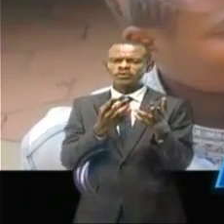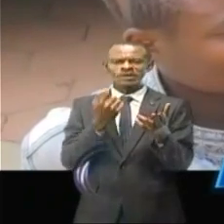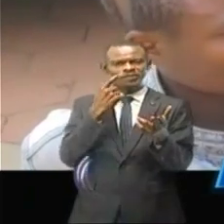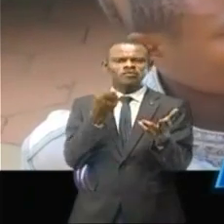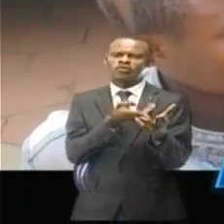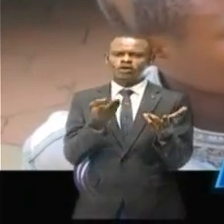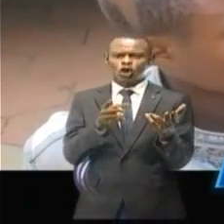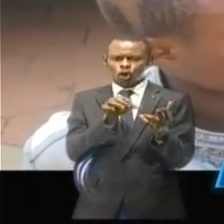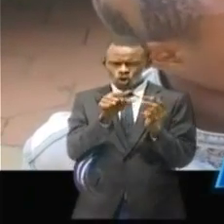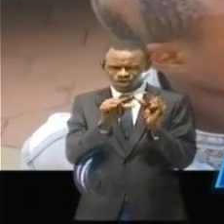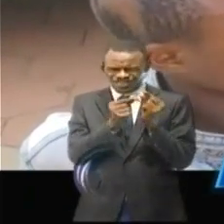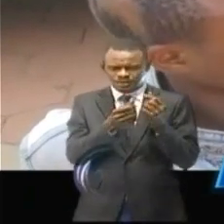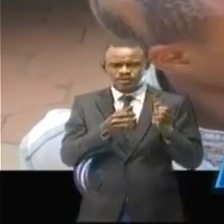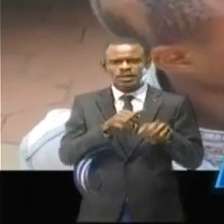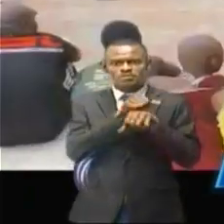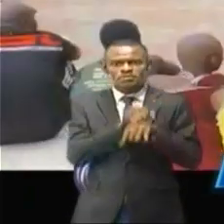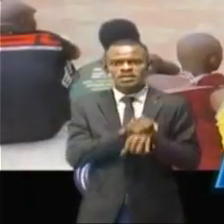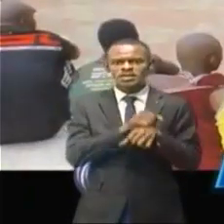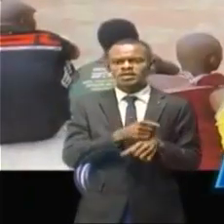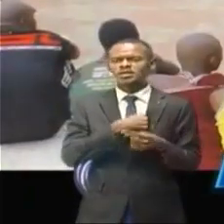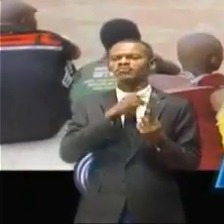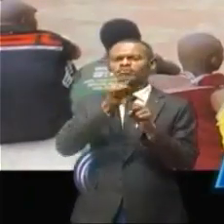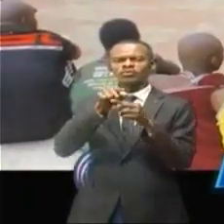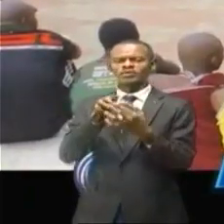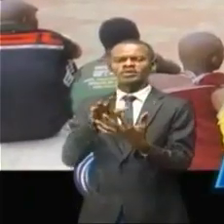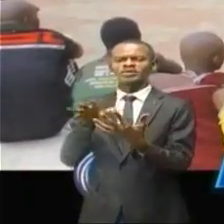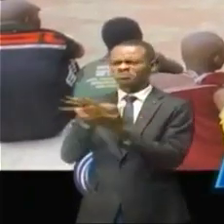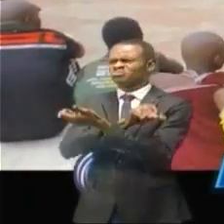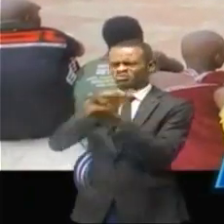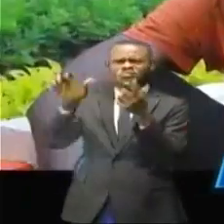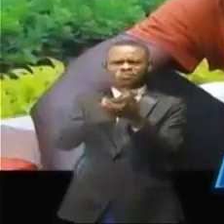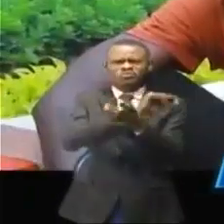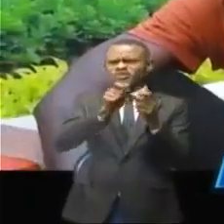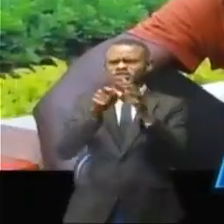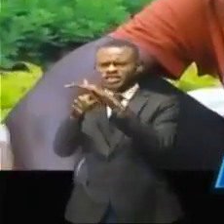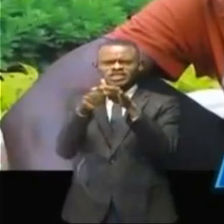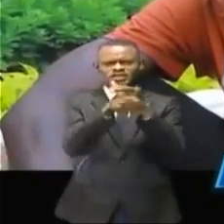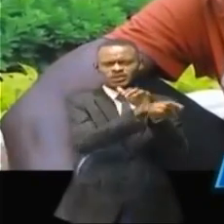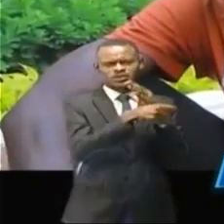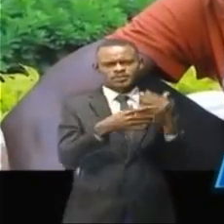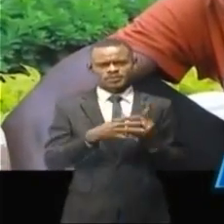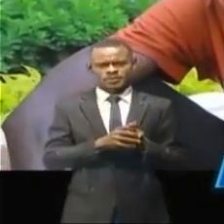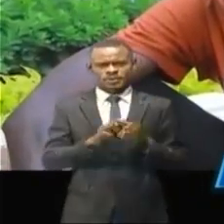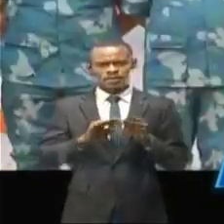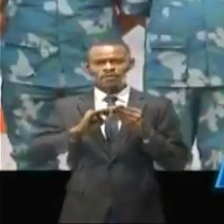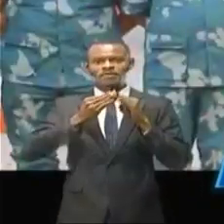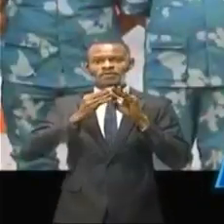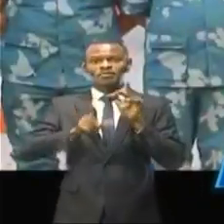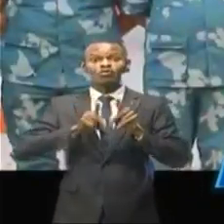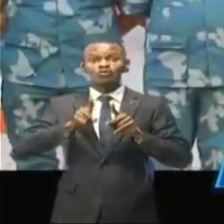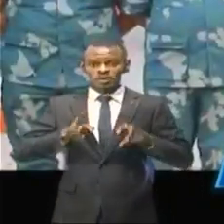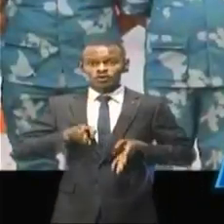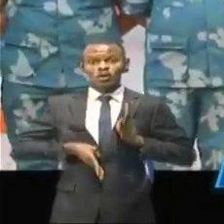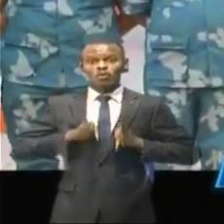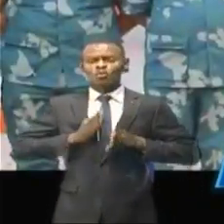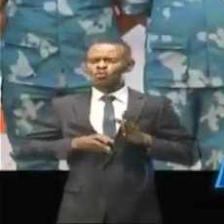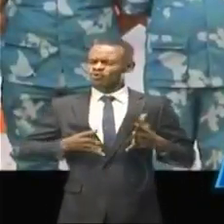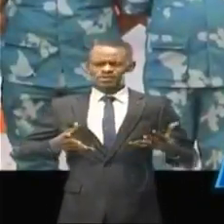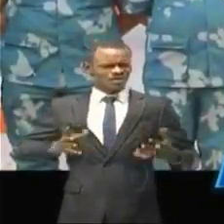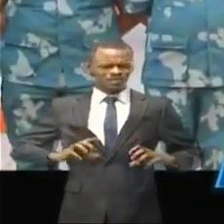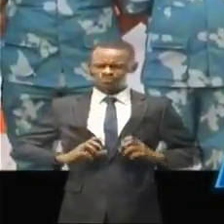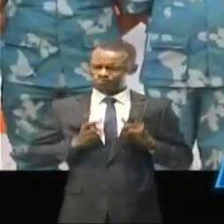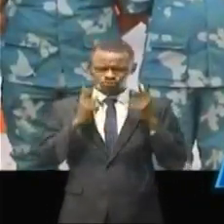vandalisé le bien des habitants de Bounia, très touchés par les malheurs causés aux habitants par ces criminels. Le lieutenant général